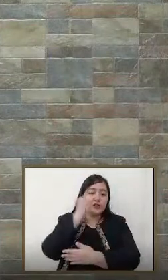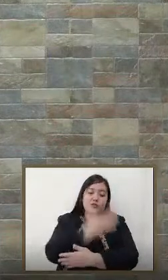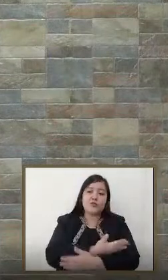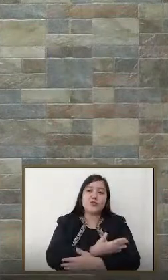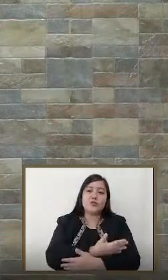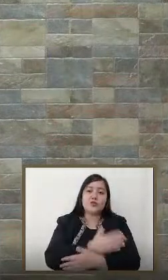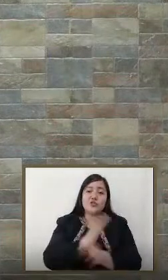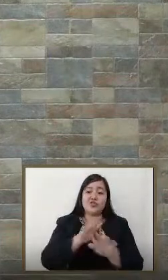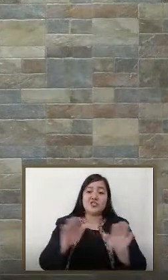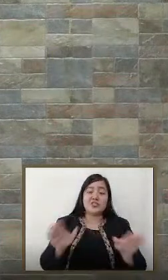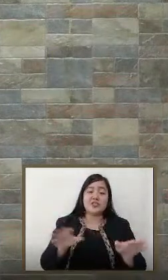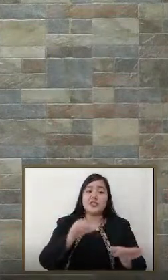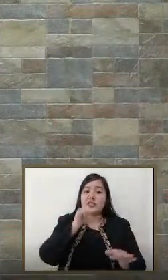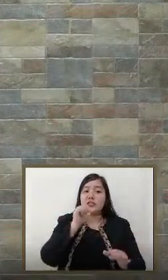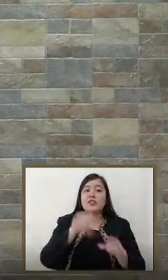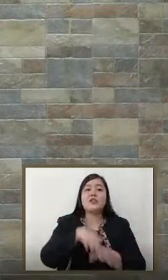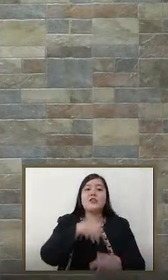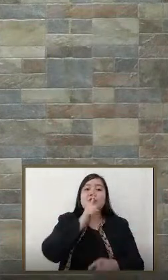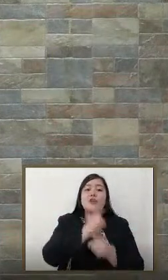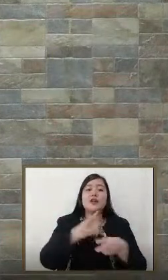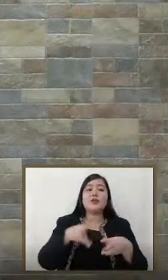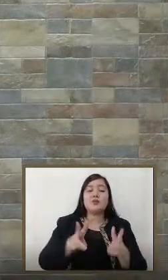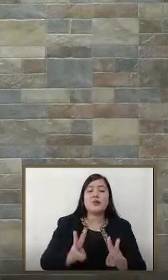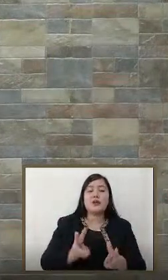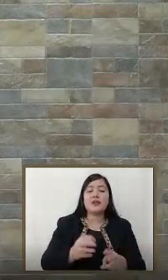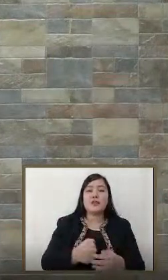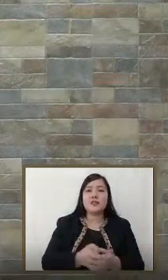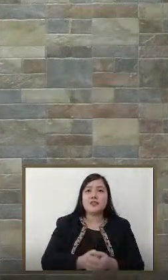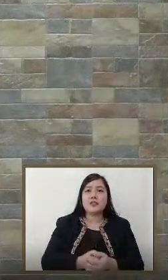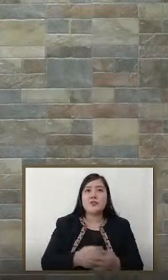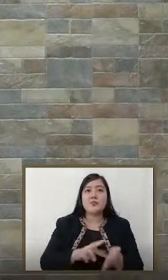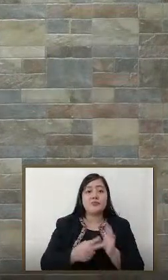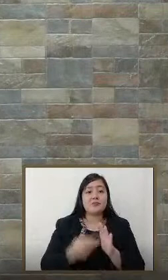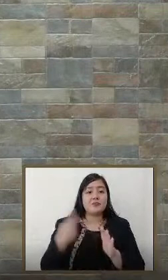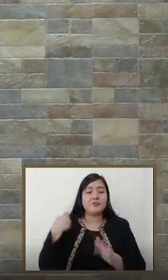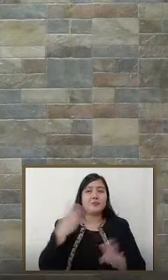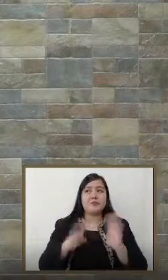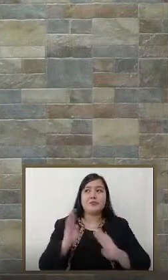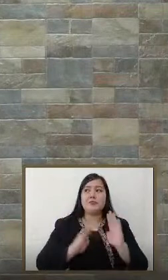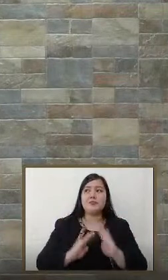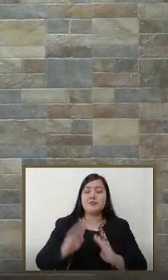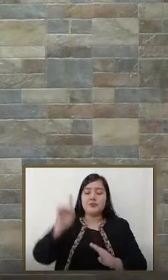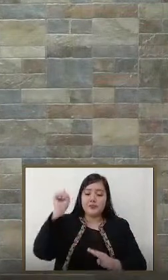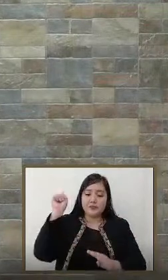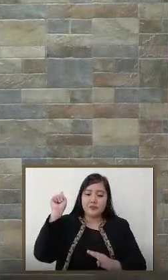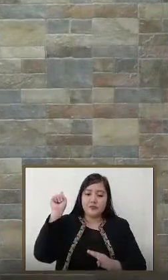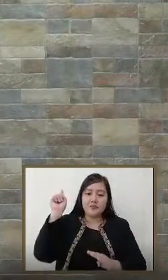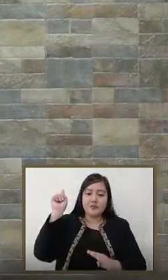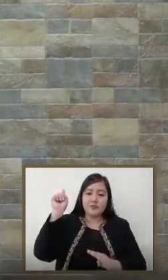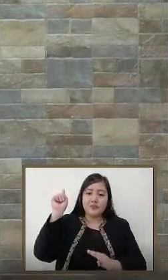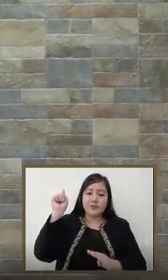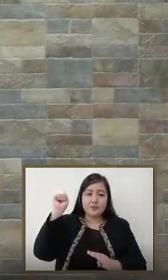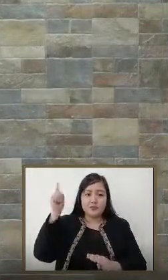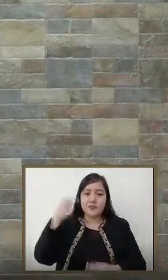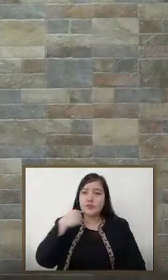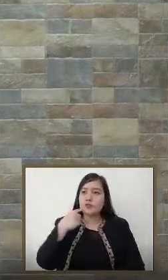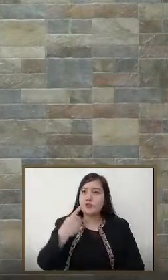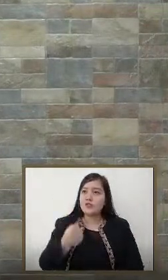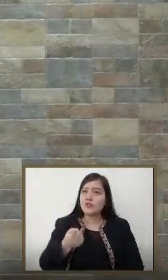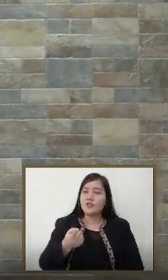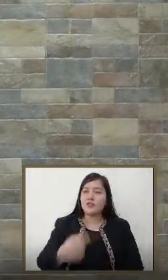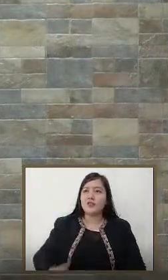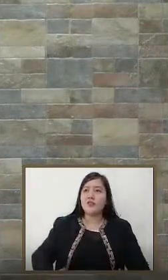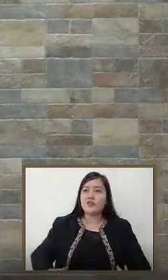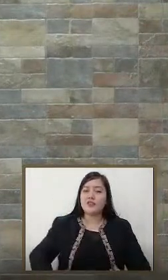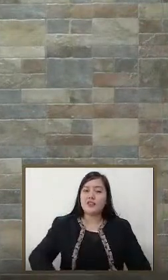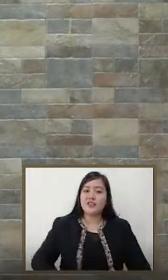programa natin, kaya kanina nakasama ko yung dalawa, pambihir talagang, sabi ko, sir, parang ayoko na magsalita dahil ang gagaling nila